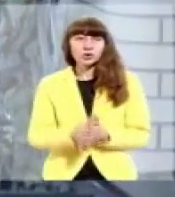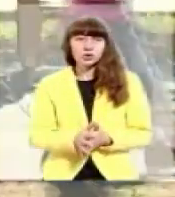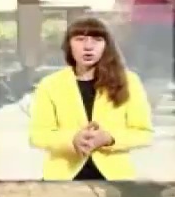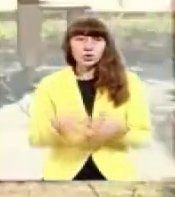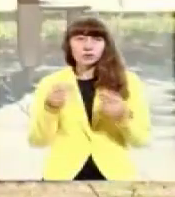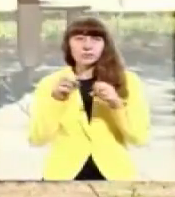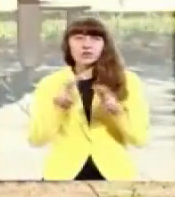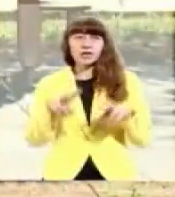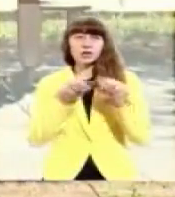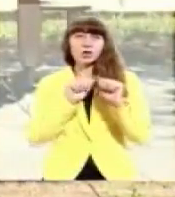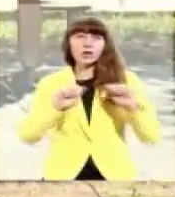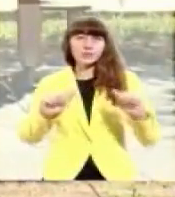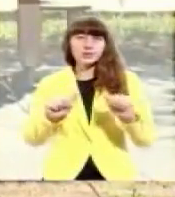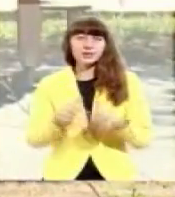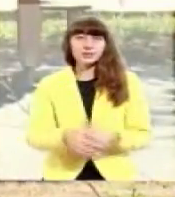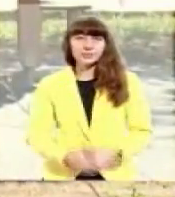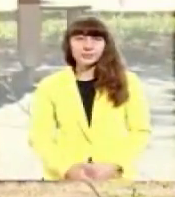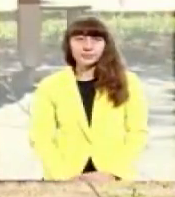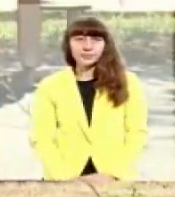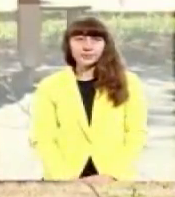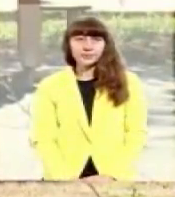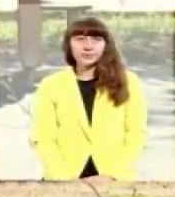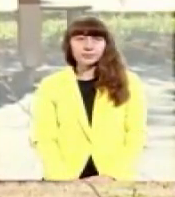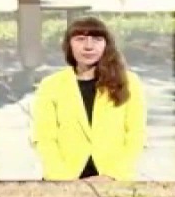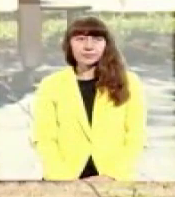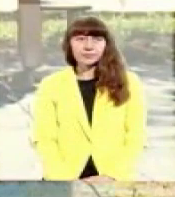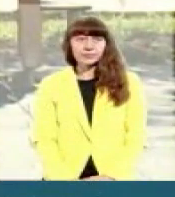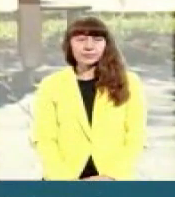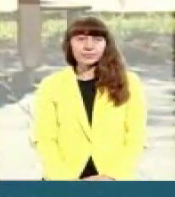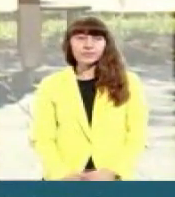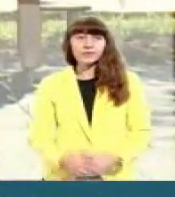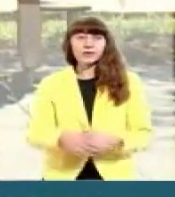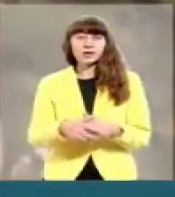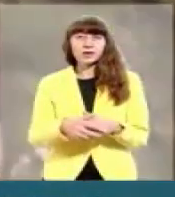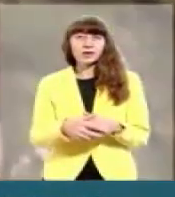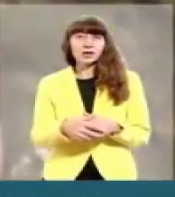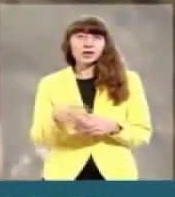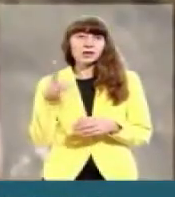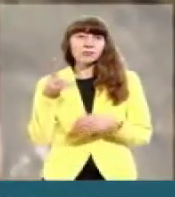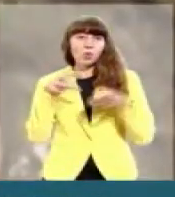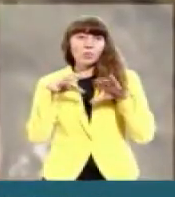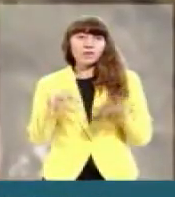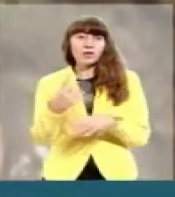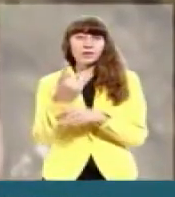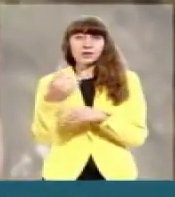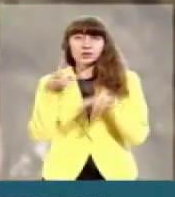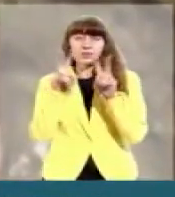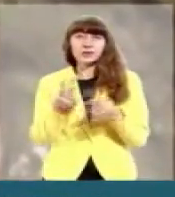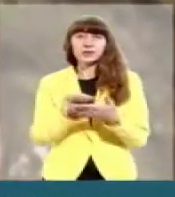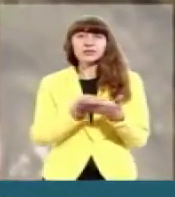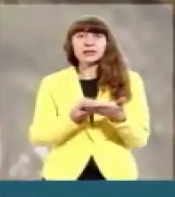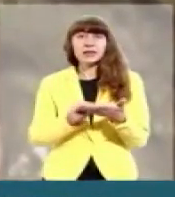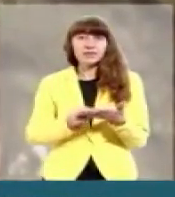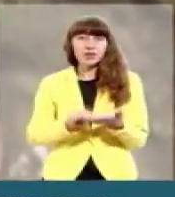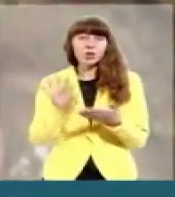Кандидаттардың облыс пен республикалық маңызы бар қала әкімдерінің шешімімен тағайындалды. Бала құқықтар жөнінде уәкіл баланың құқықтары мен